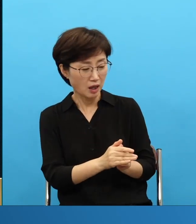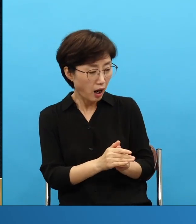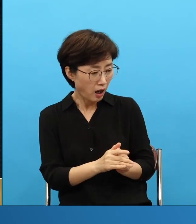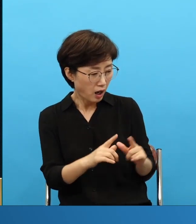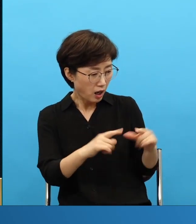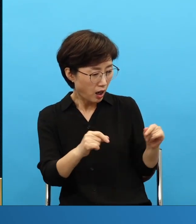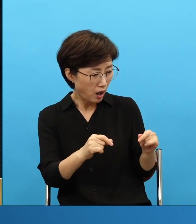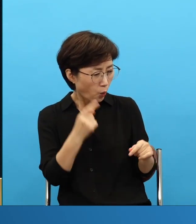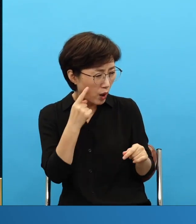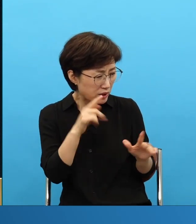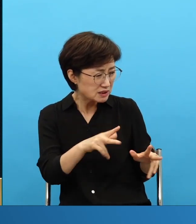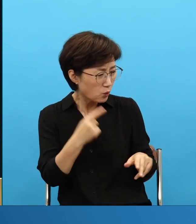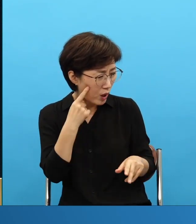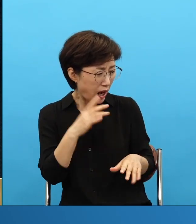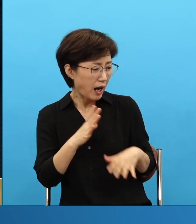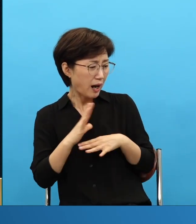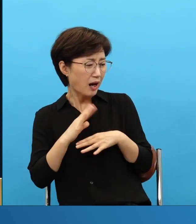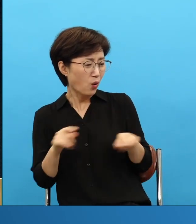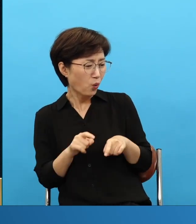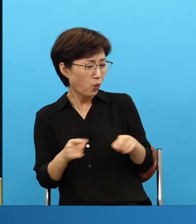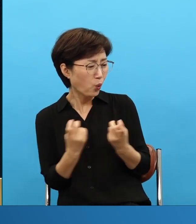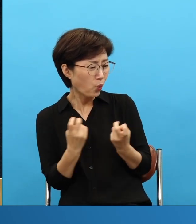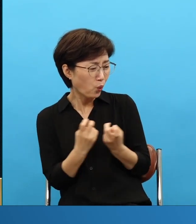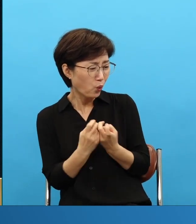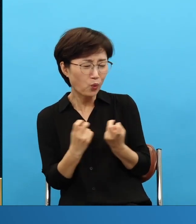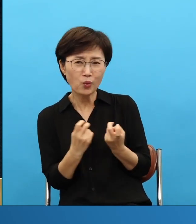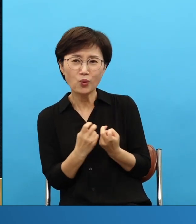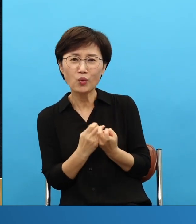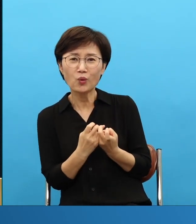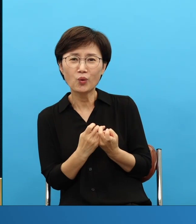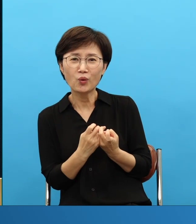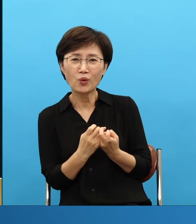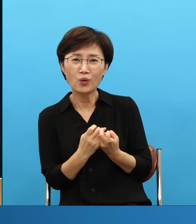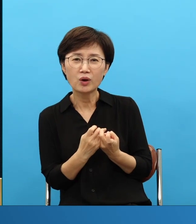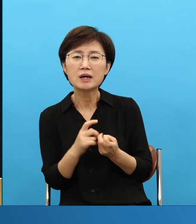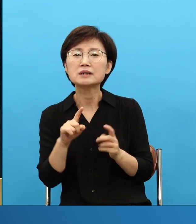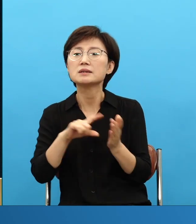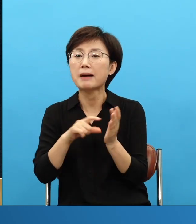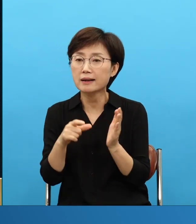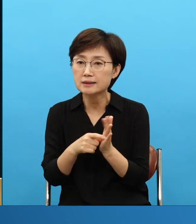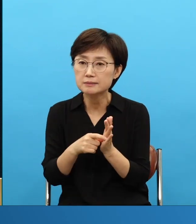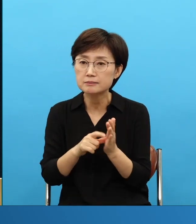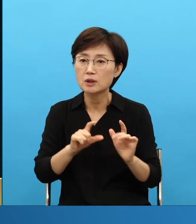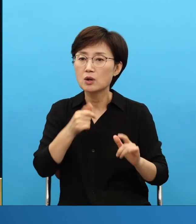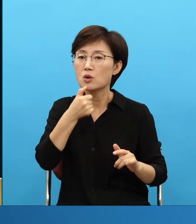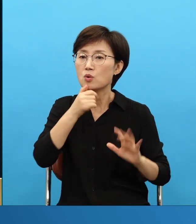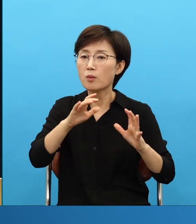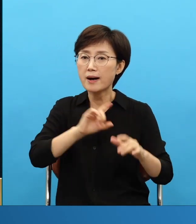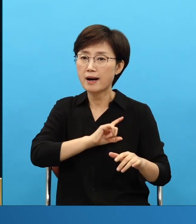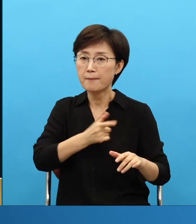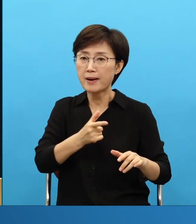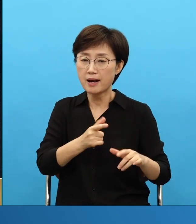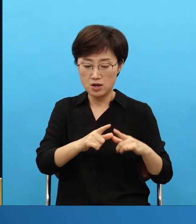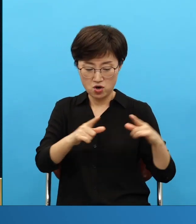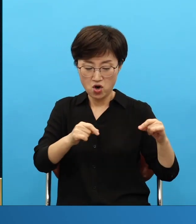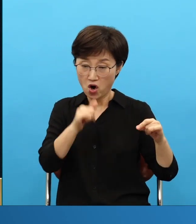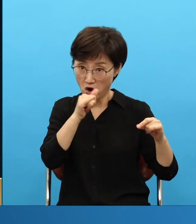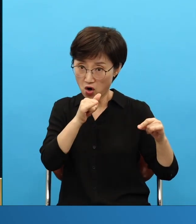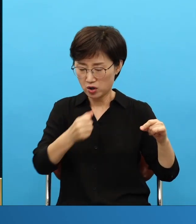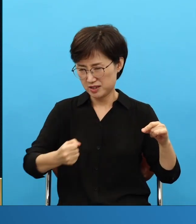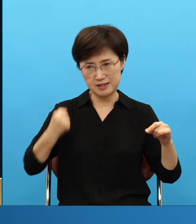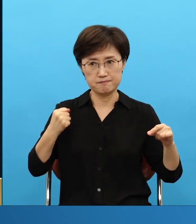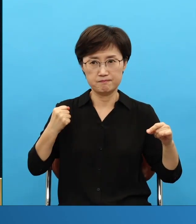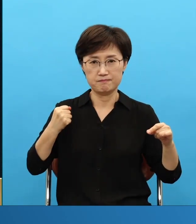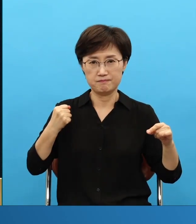내놓습니까 이제? And he was so shocked and asked, why are you giving this to me now? 그런 막강한 시민권을 갖고 있습니다. So he had this formidable